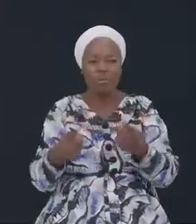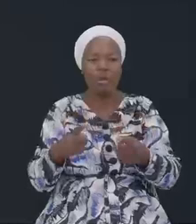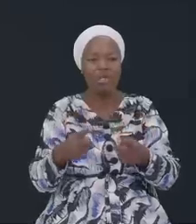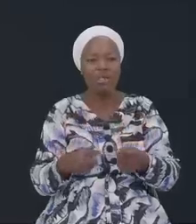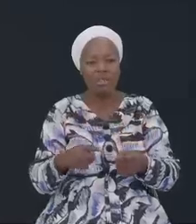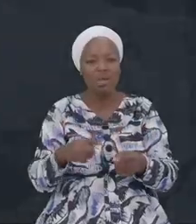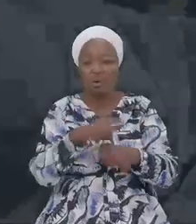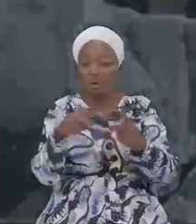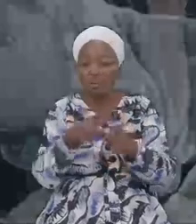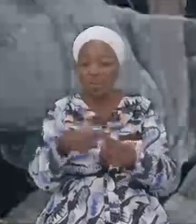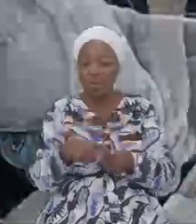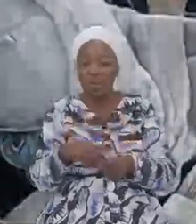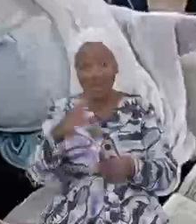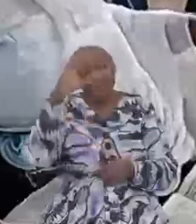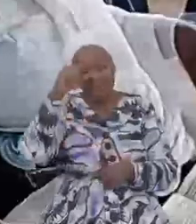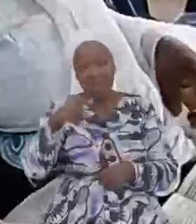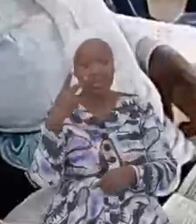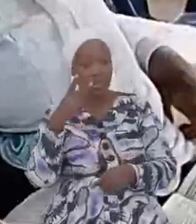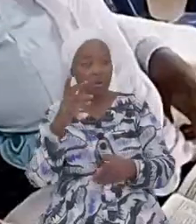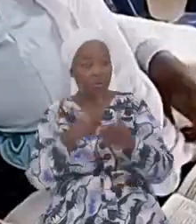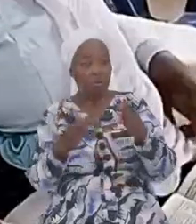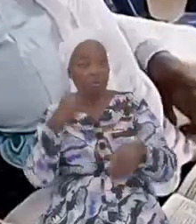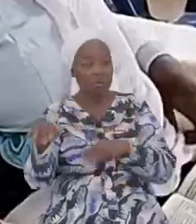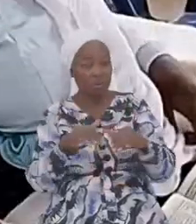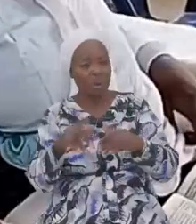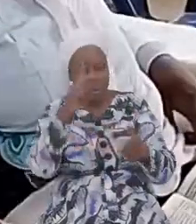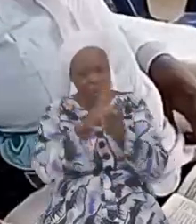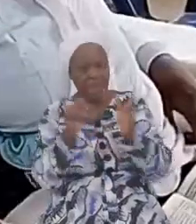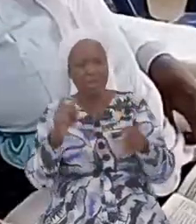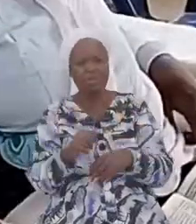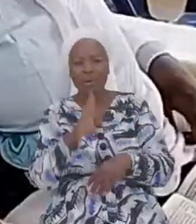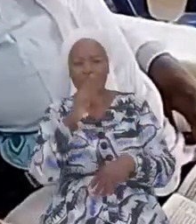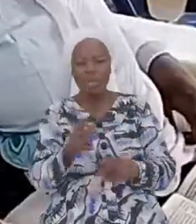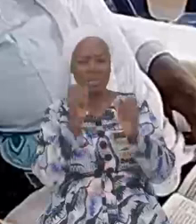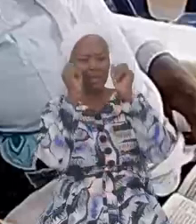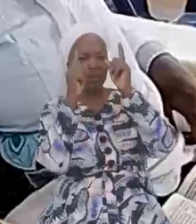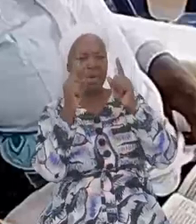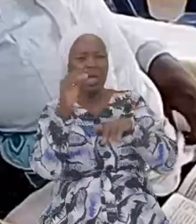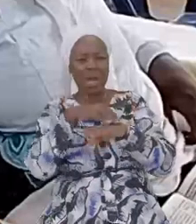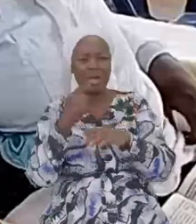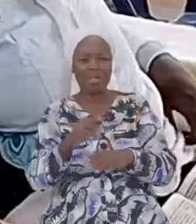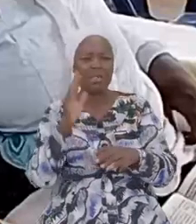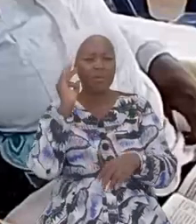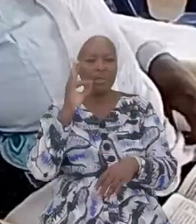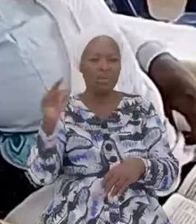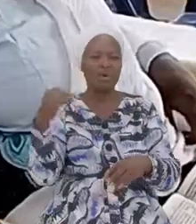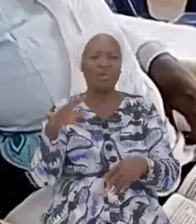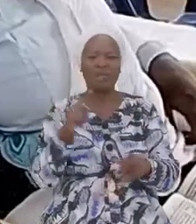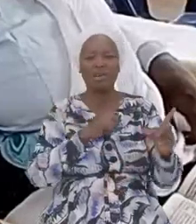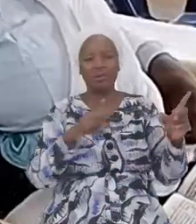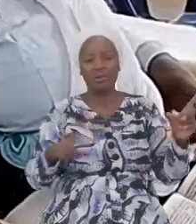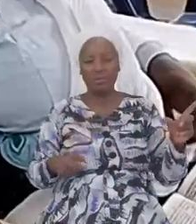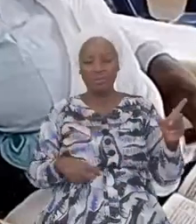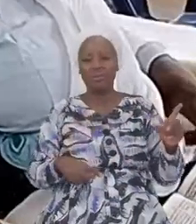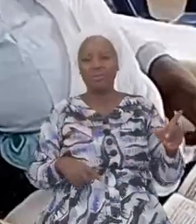le proconsul, voyant ce qui était arrivé, cru étant frappé de la doctrine du Seigneur.